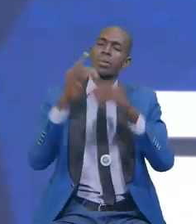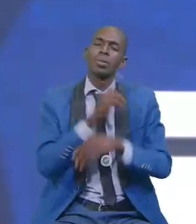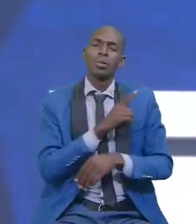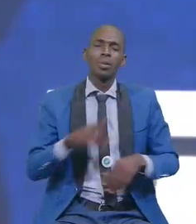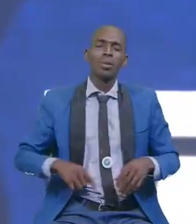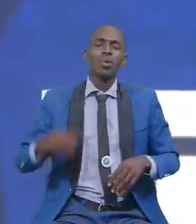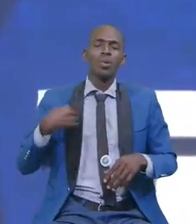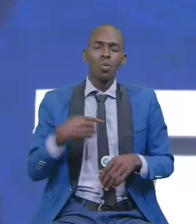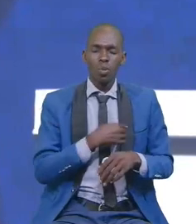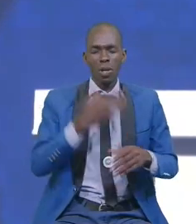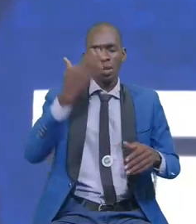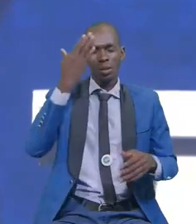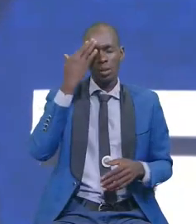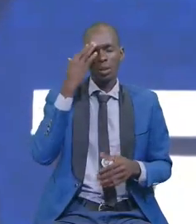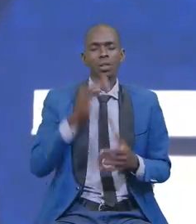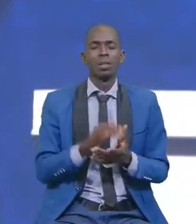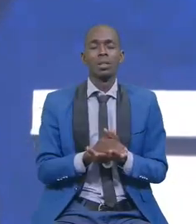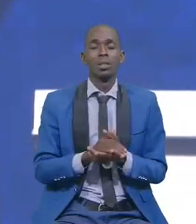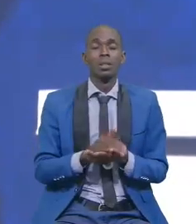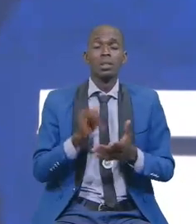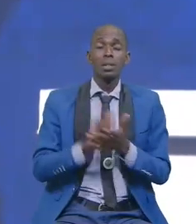Nous reconnaissons